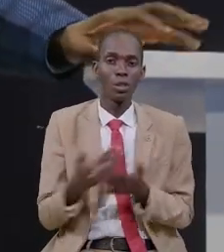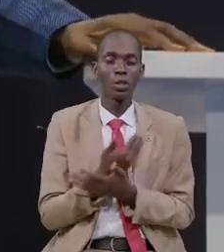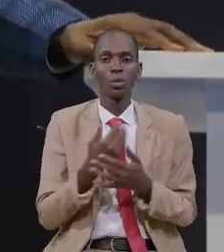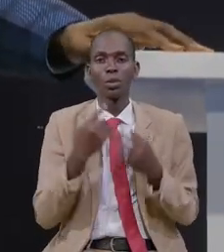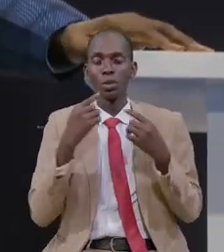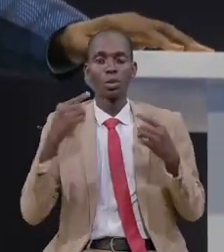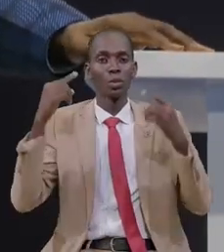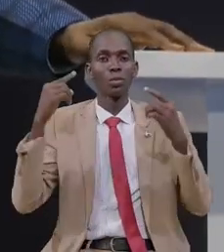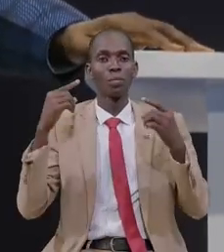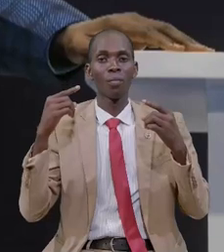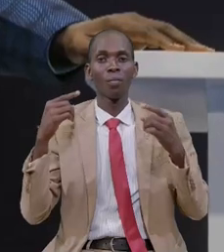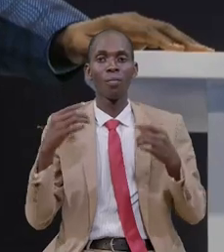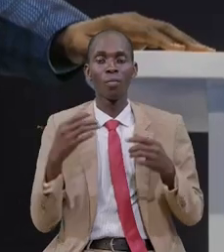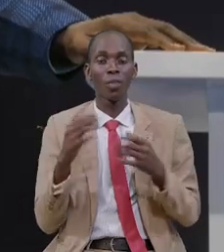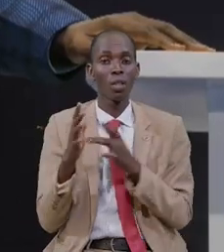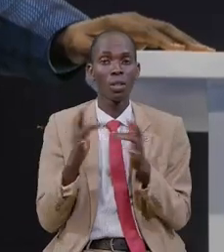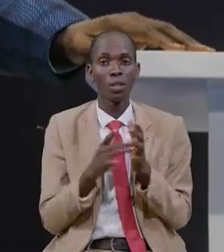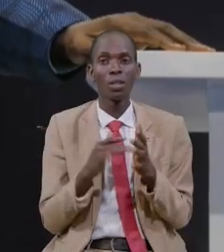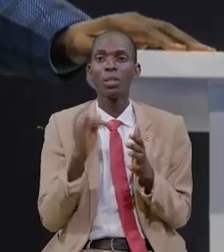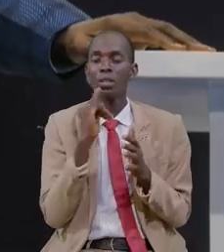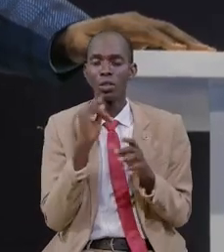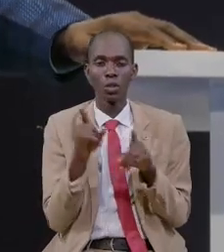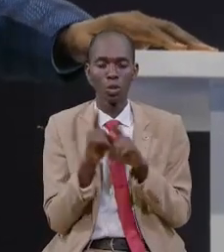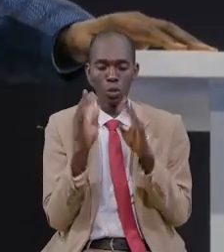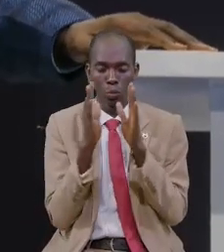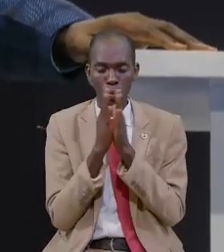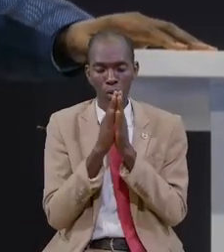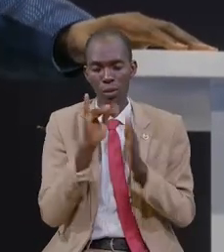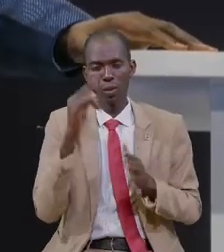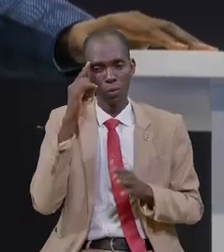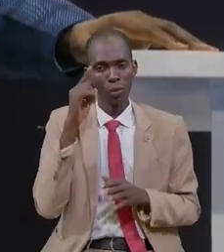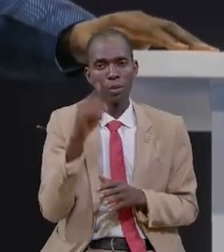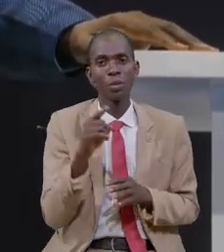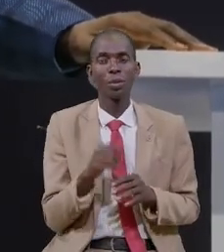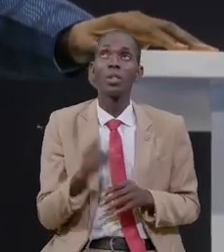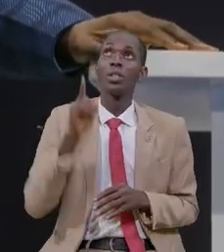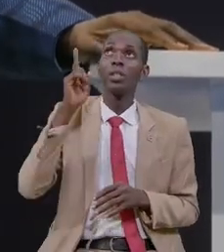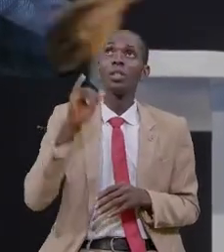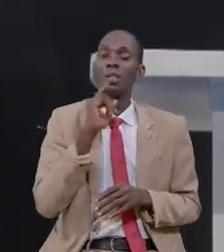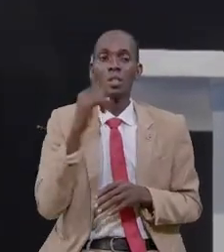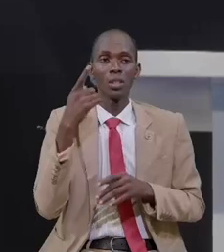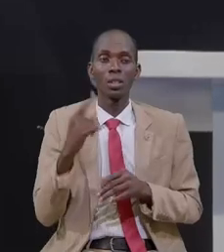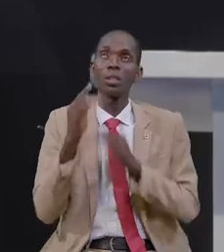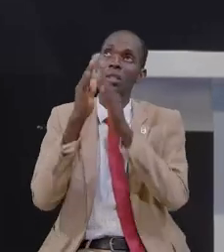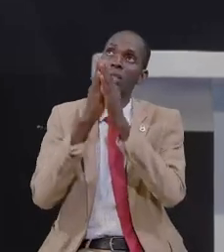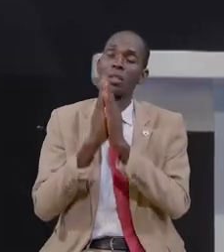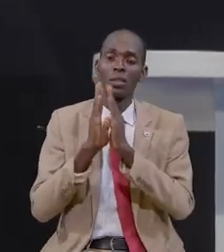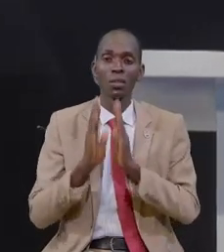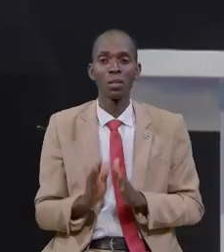Rappelez-vous, Jésus prie aussi pour vous. Il est l'intercesseur.